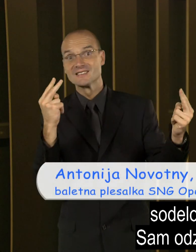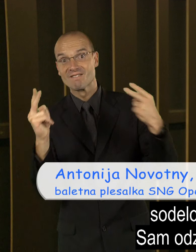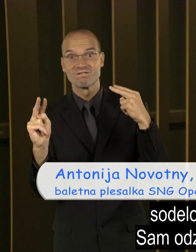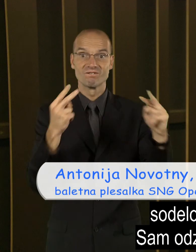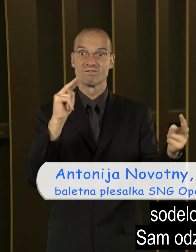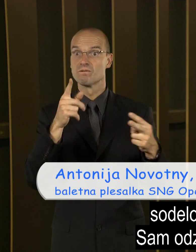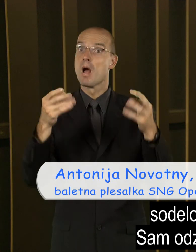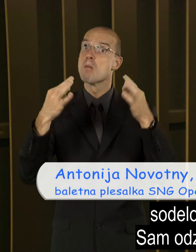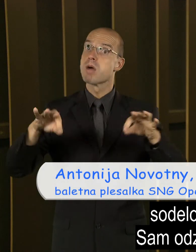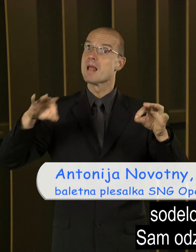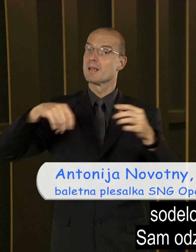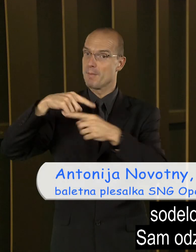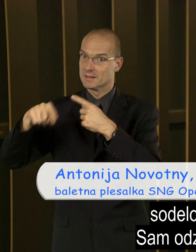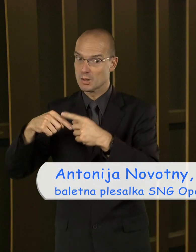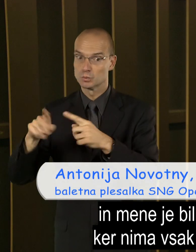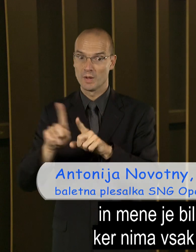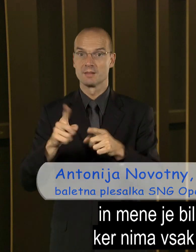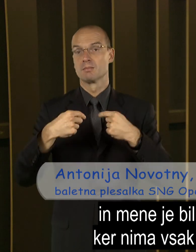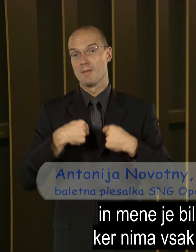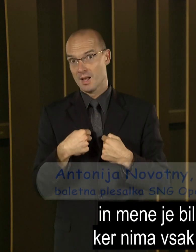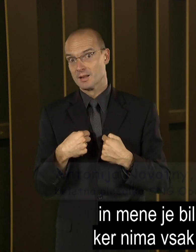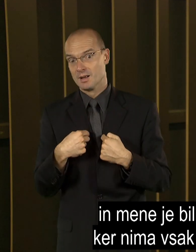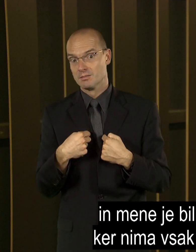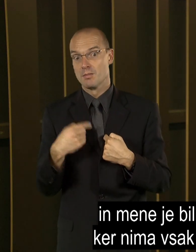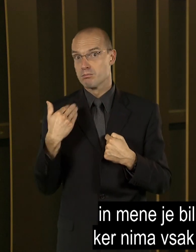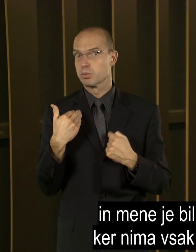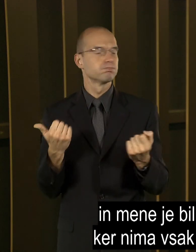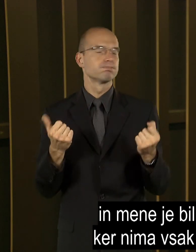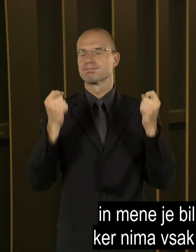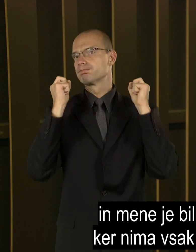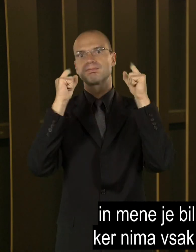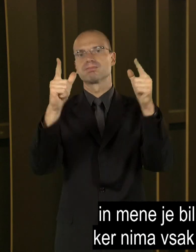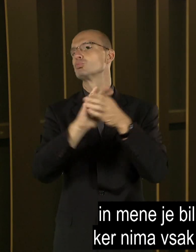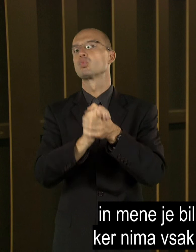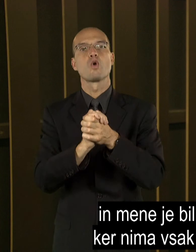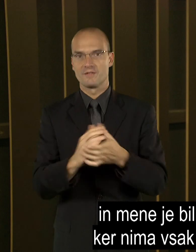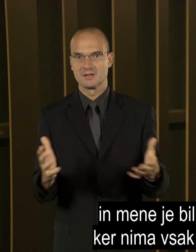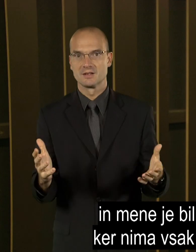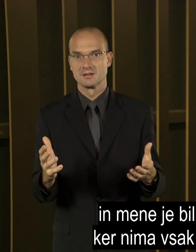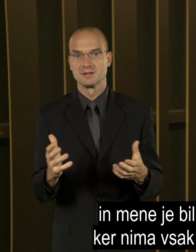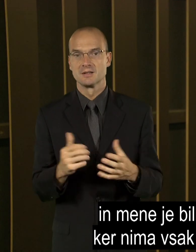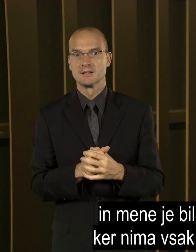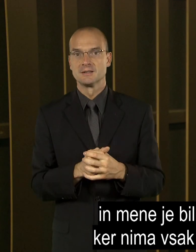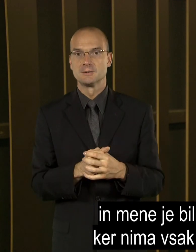odziv baletnih plesalcev in seveda mene je bil fenomenalen, zaradi tega,